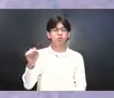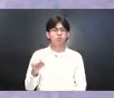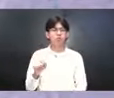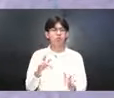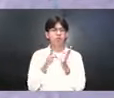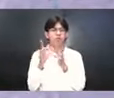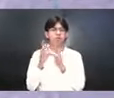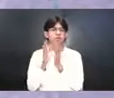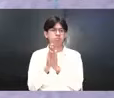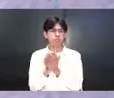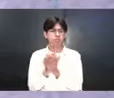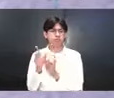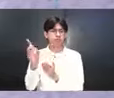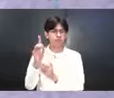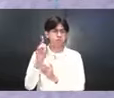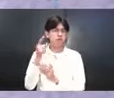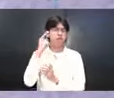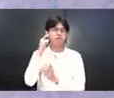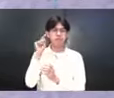Bakit?